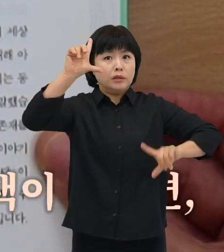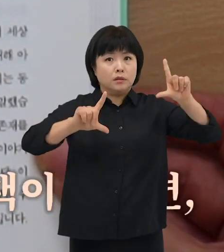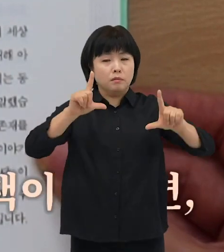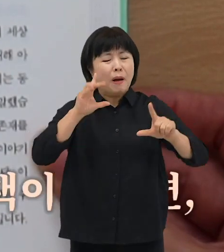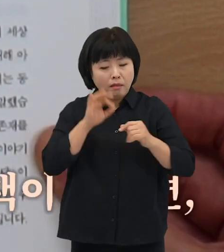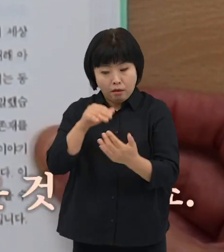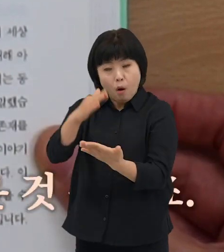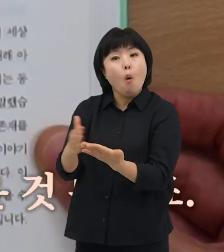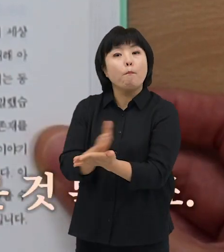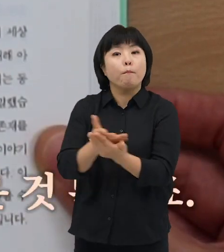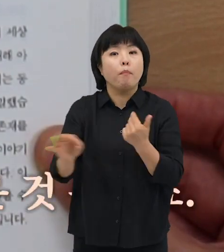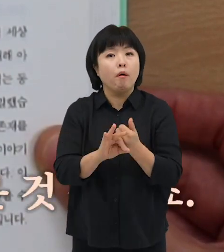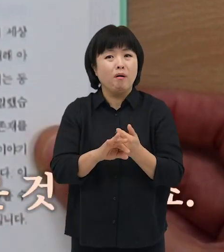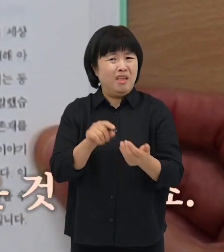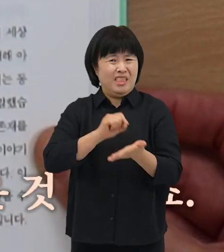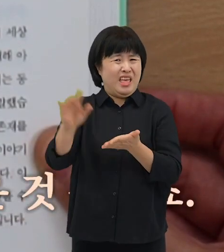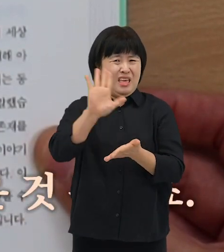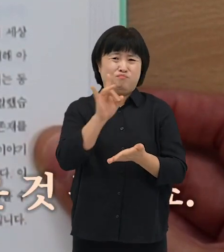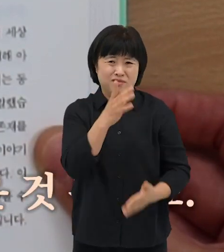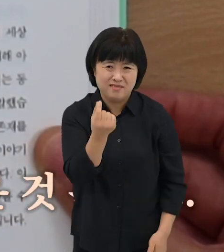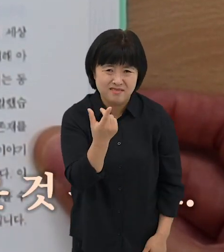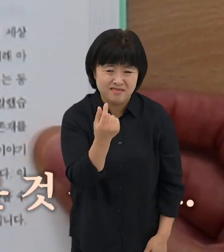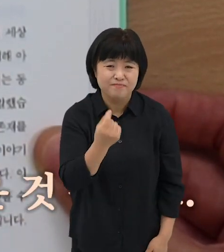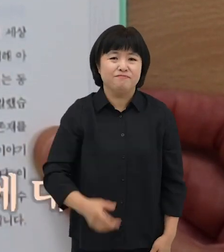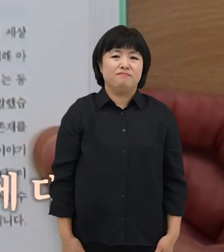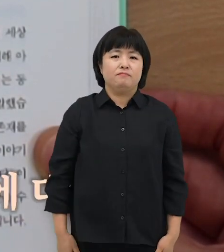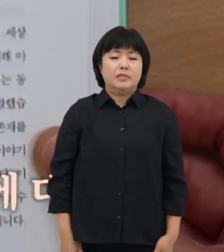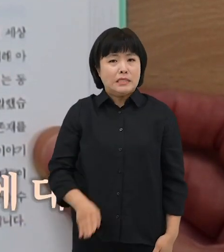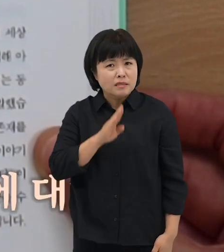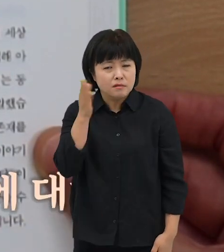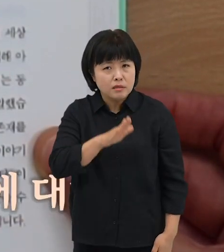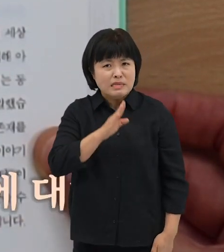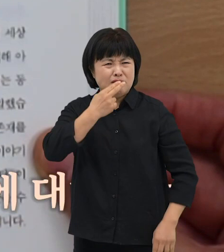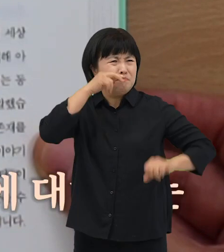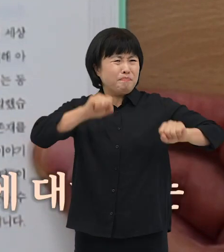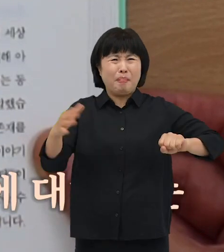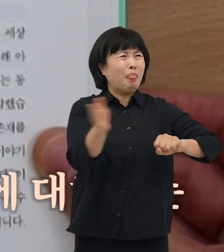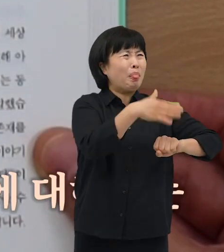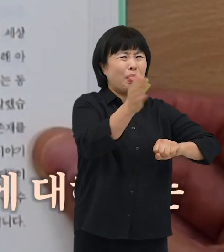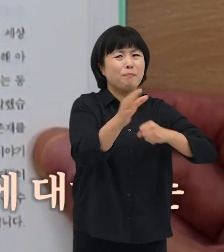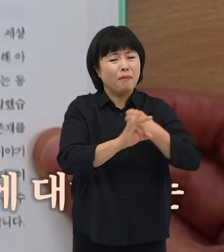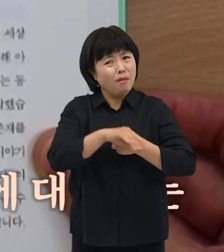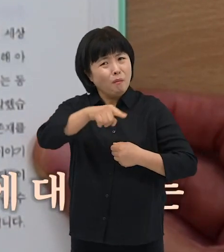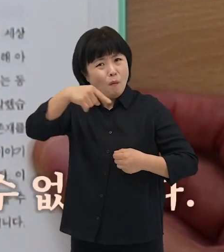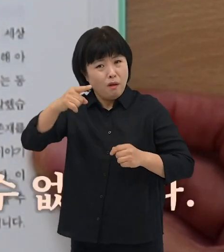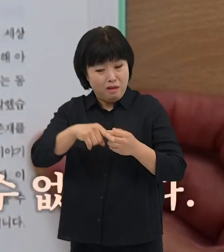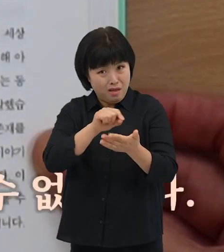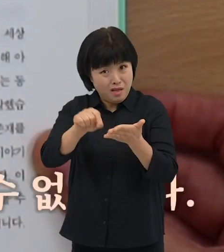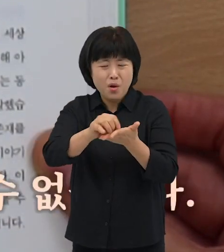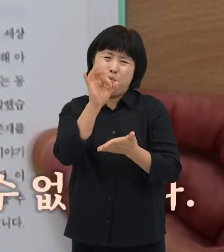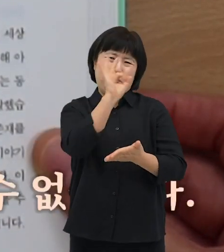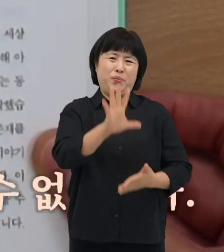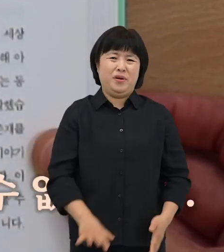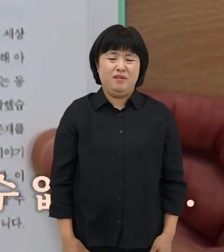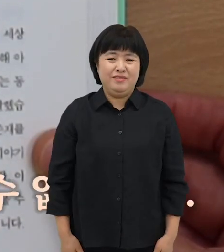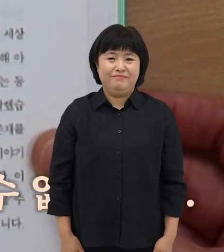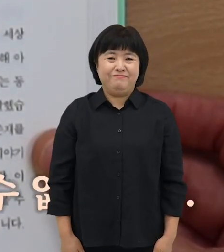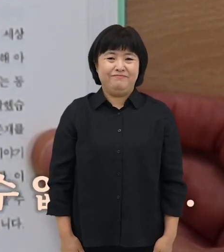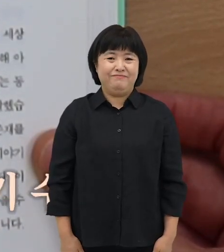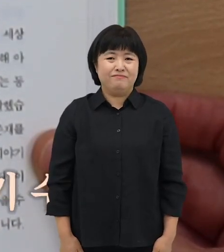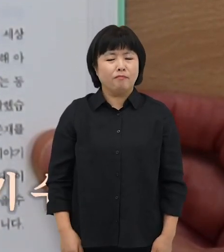책이 없다면 아직 쓰이지 않은 것뿐이죠. 하지만 현실에 존재하지 않는 것에 대해서는 책으로 쓸 수